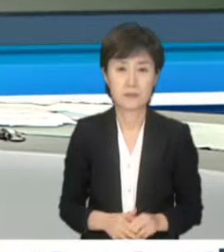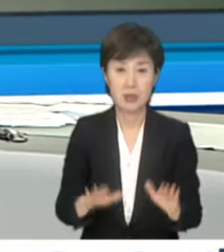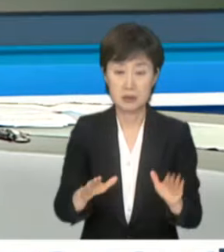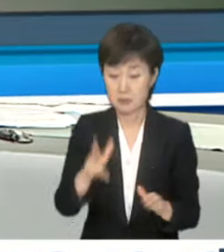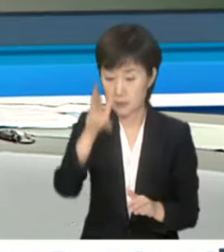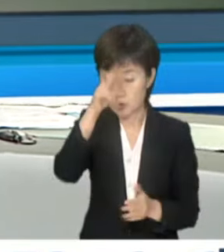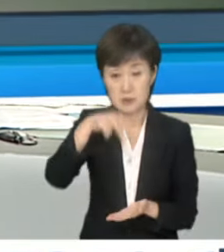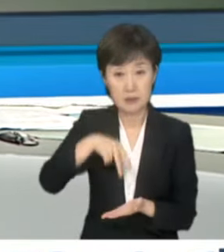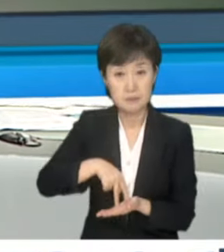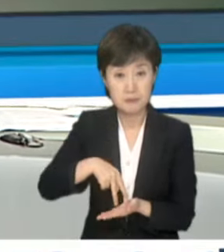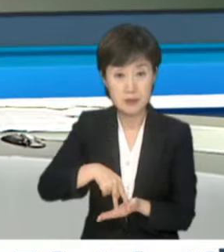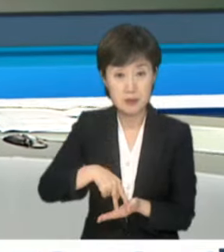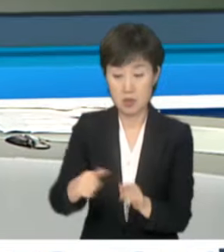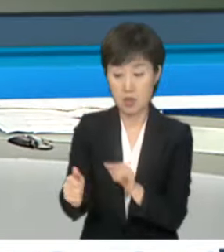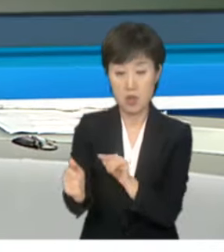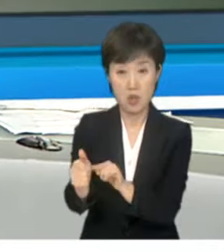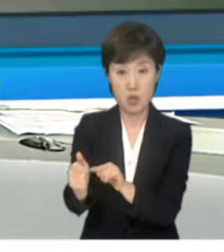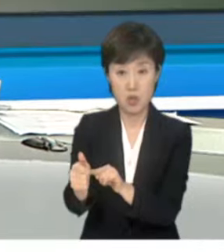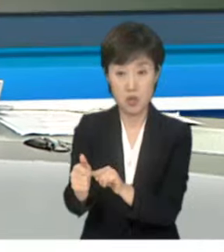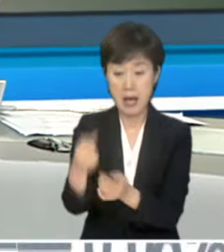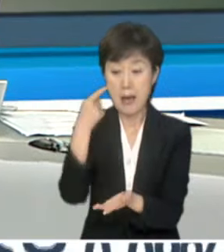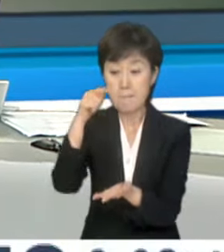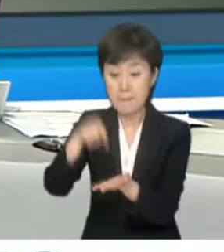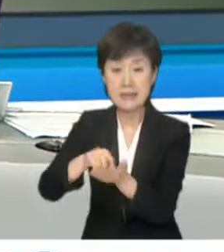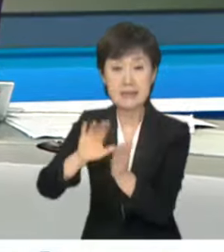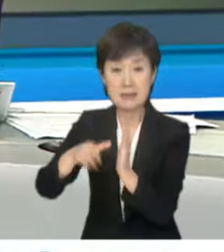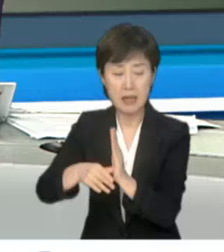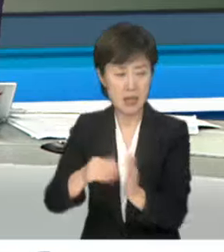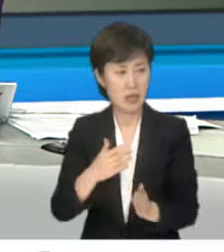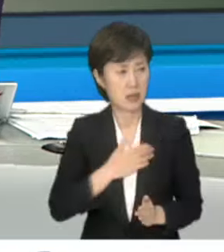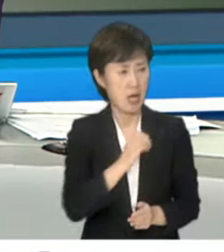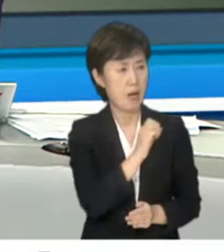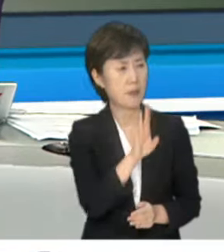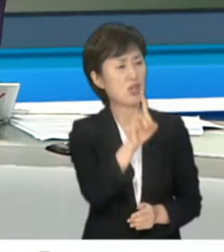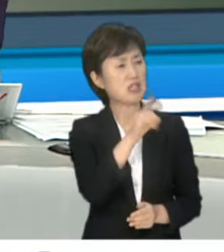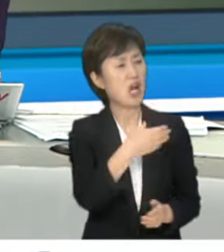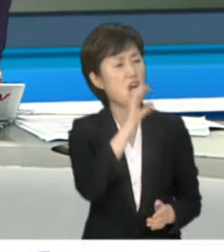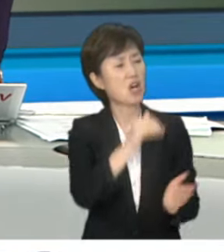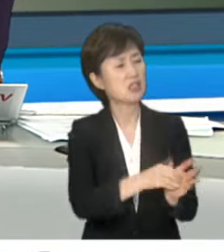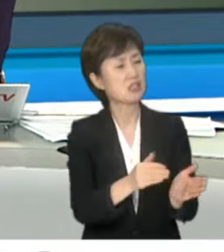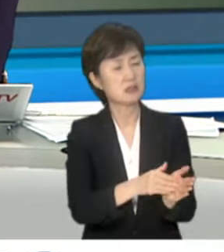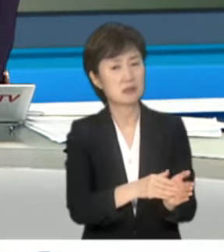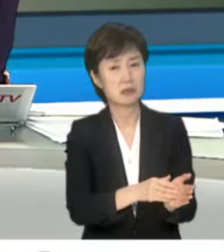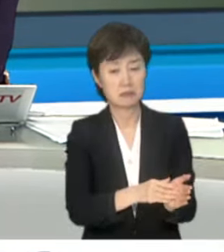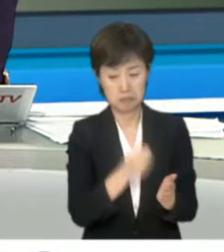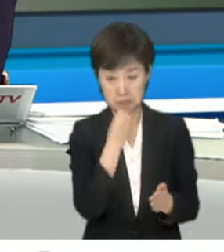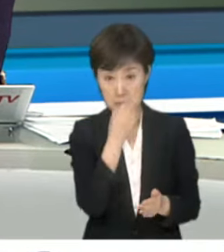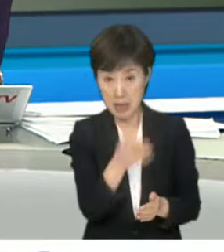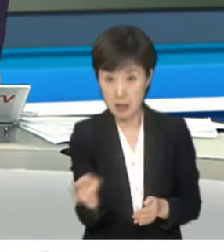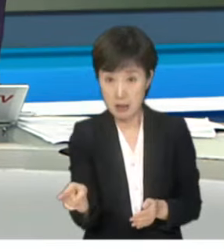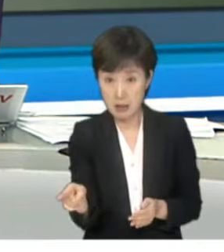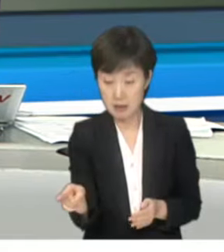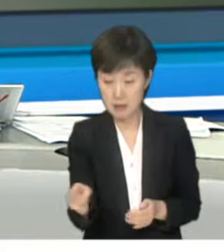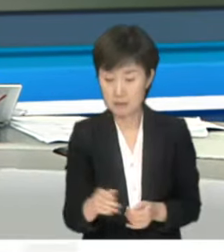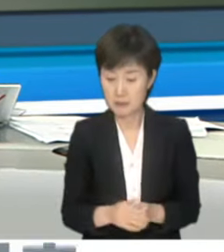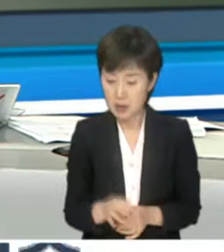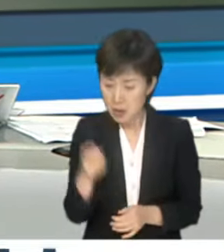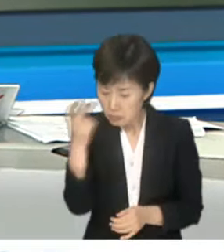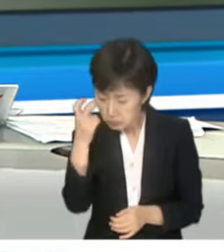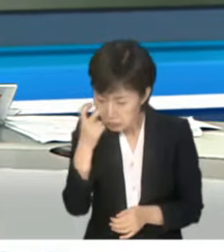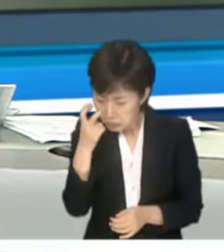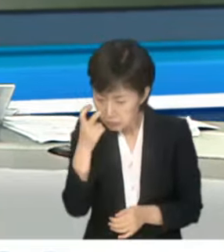경찰 쪽에서는 이제 슈가가 처음에 발견이 됐을 때 맥주 한 잔을 마시고 잠깐 운전했다 이런 취지로 얘기를 했잖아요. 근데